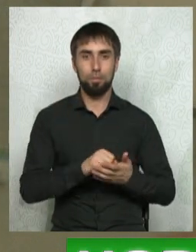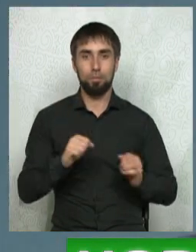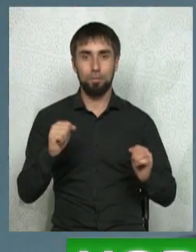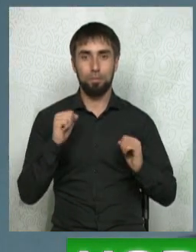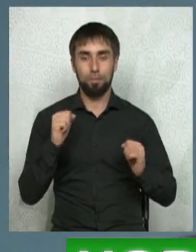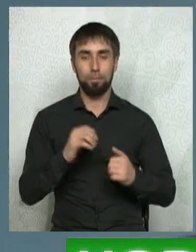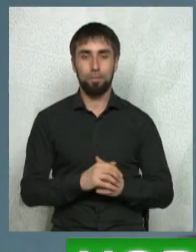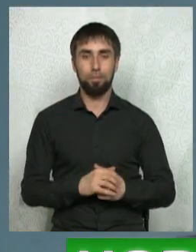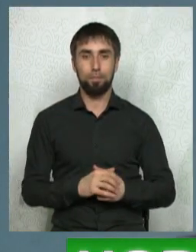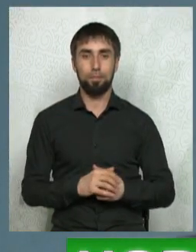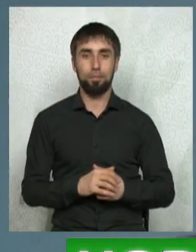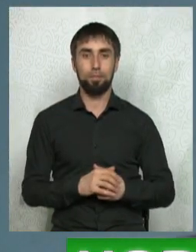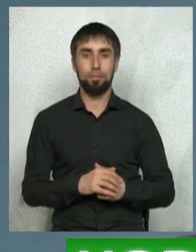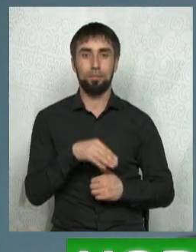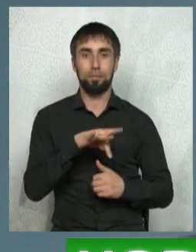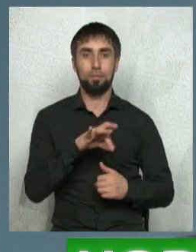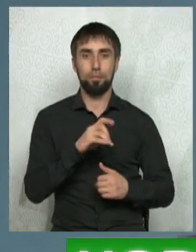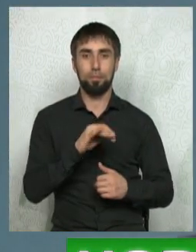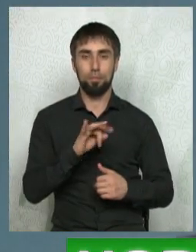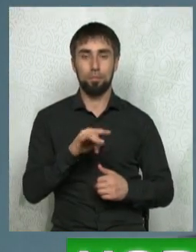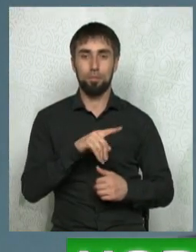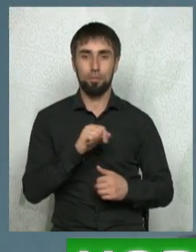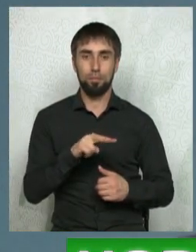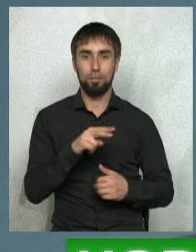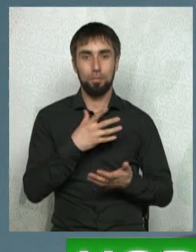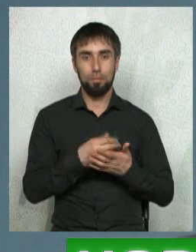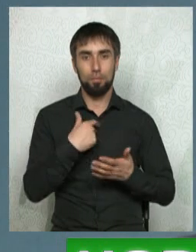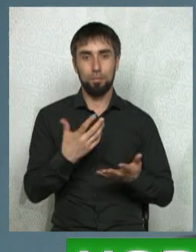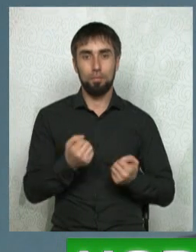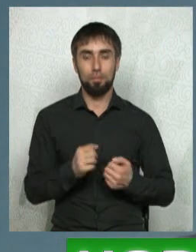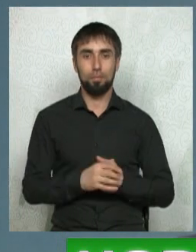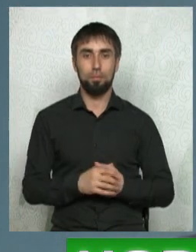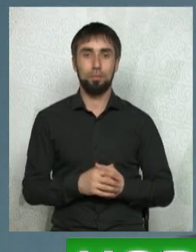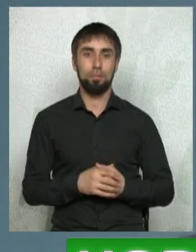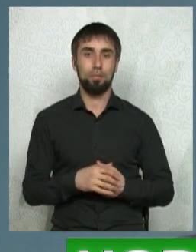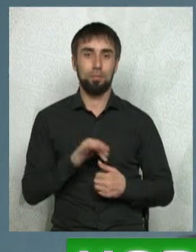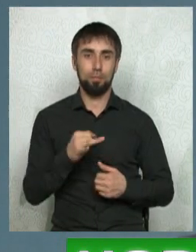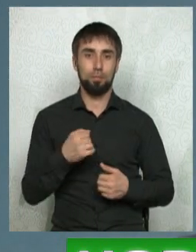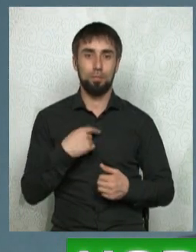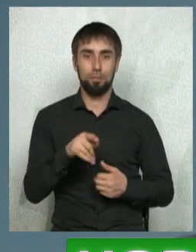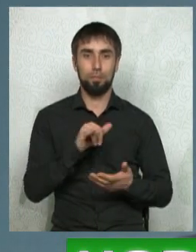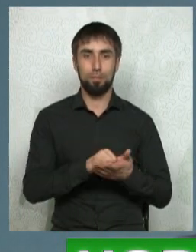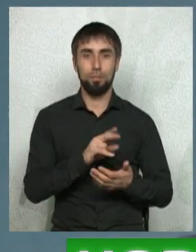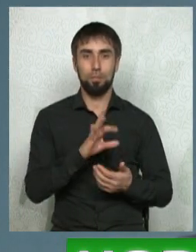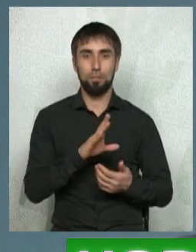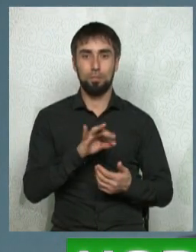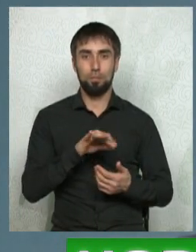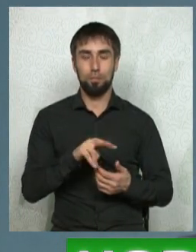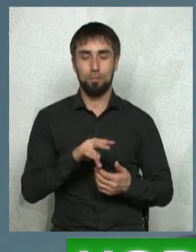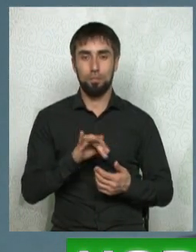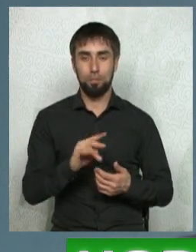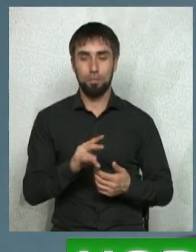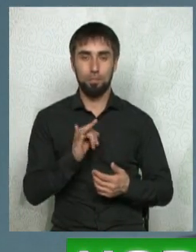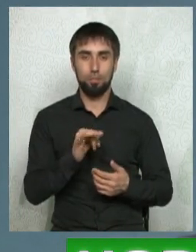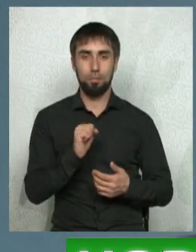спортом. Тренажерный зал на себя взяли. Мы положим туда ковролин и актовый зал